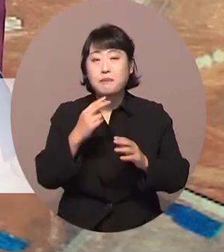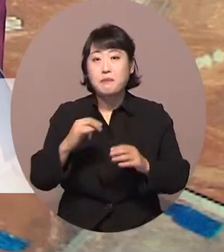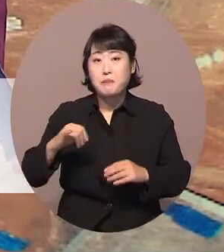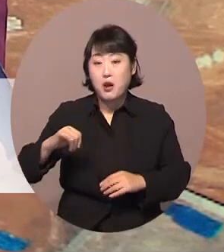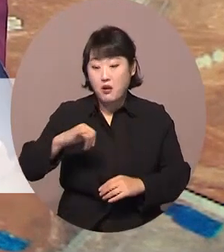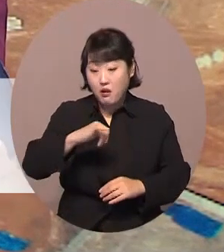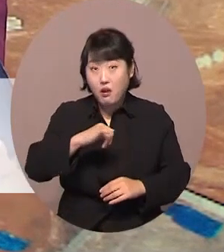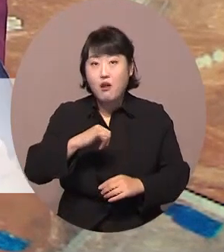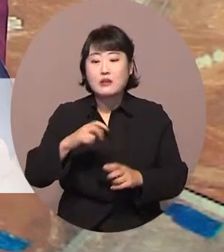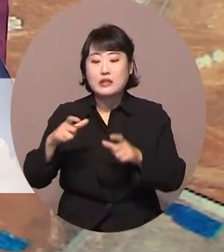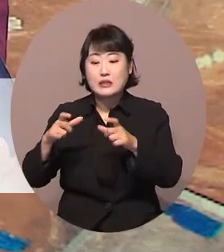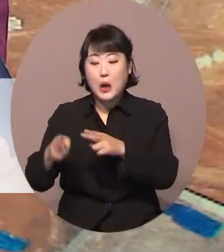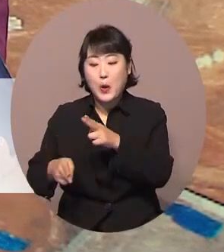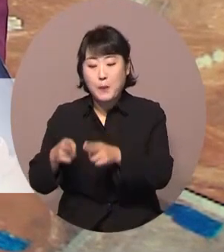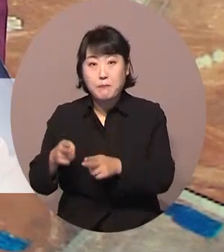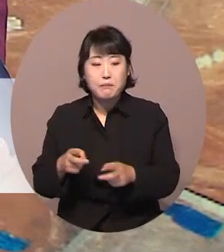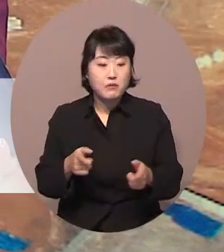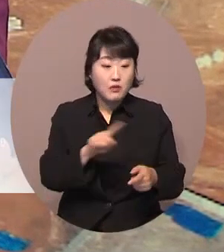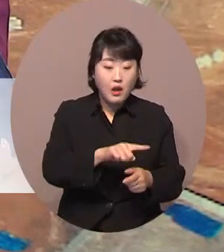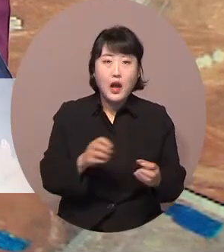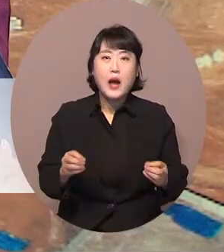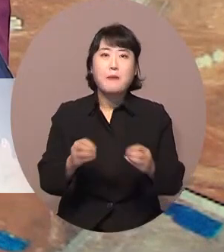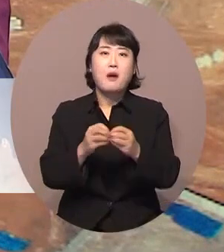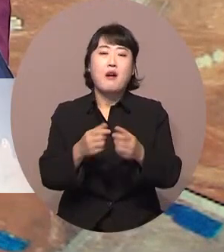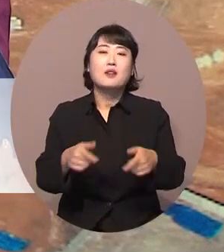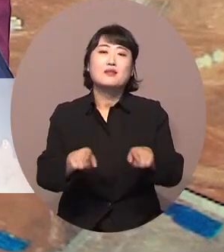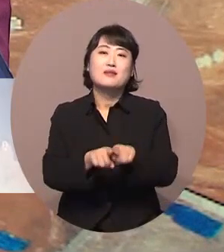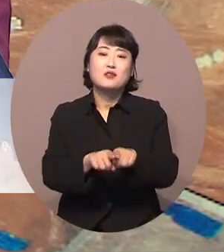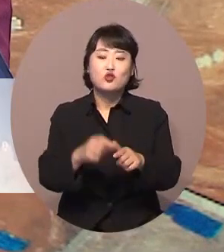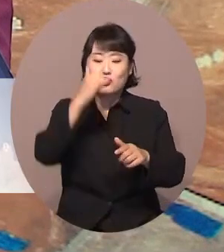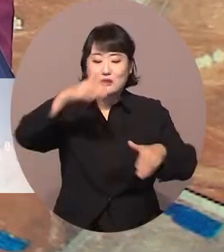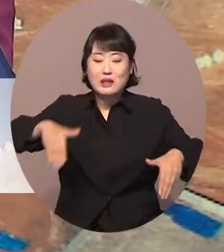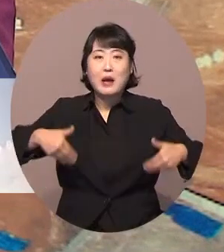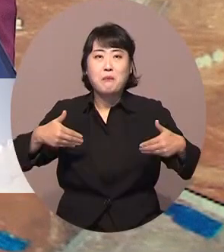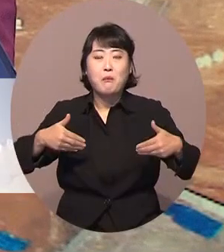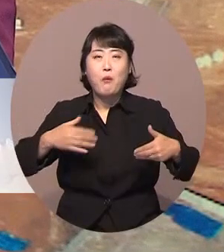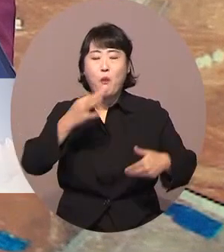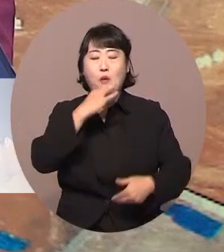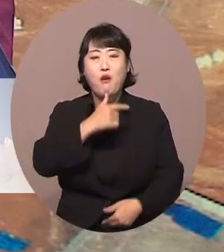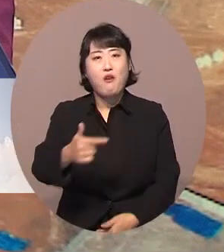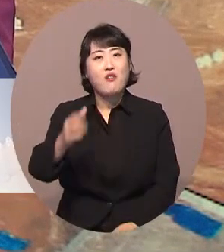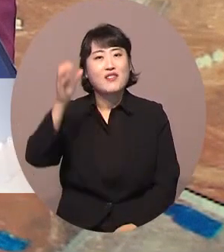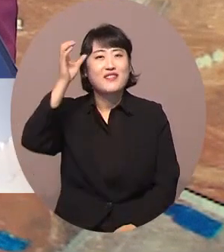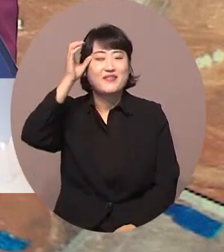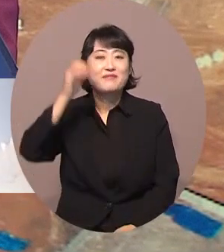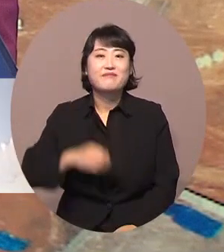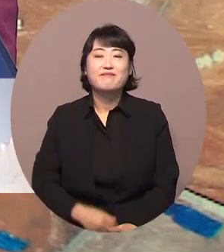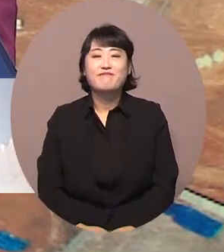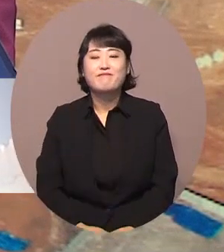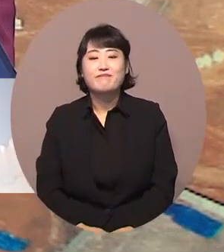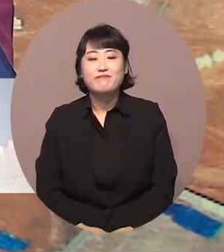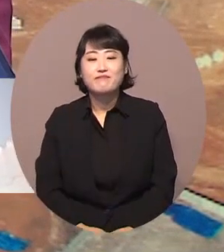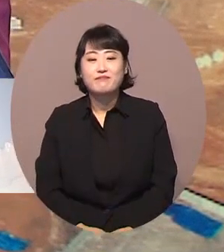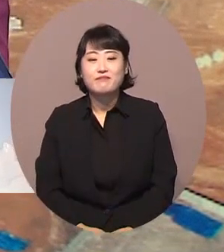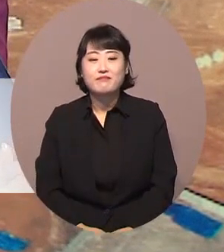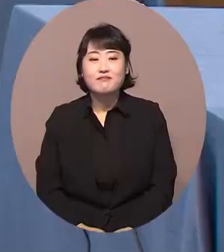지구 사업과 맞물려 충남도는 1대 바이오 산업의 시너지 효과를 기대했습니다 김태